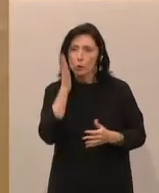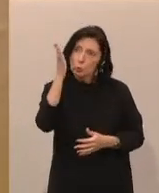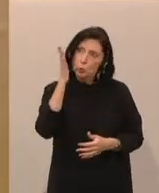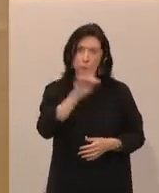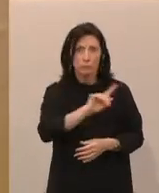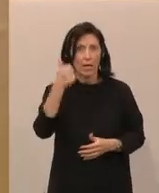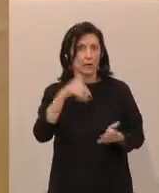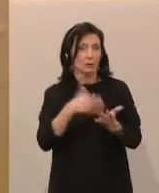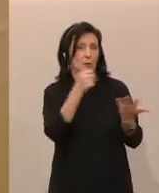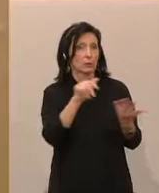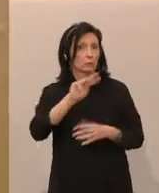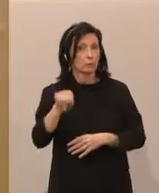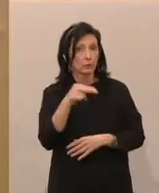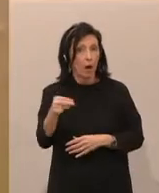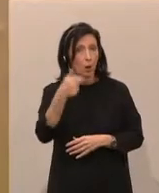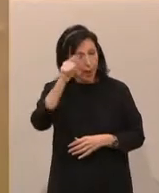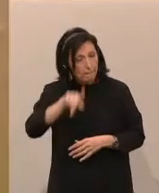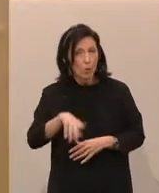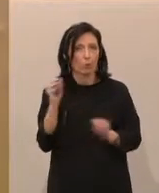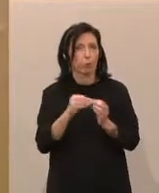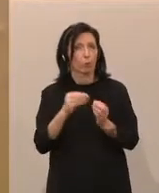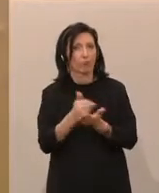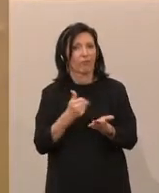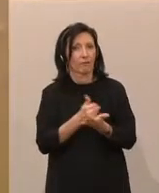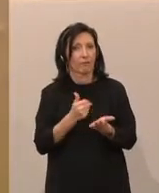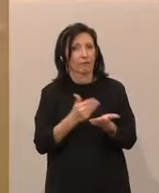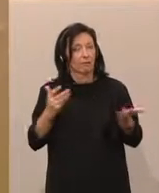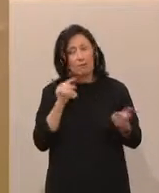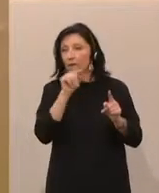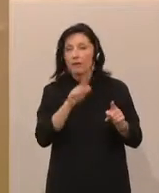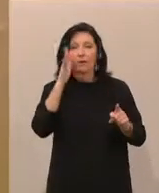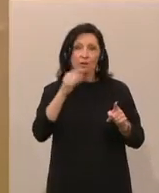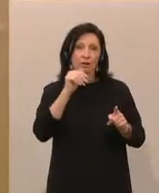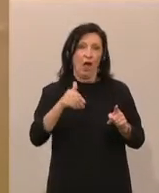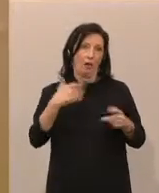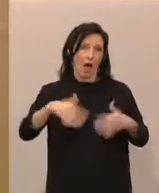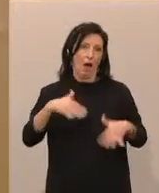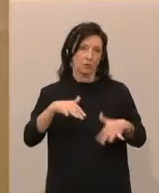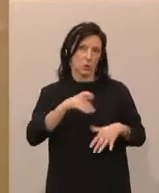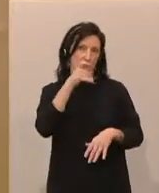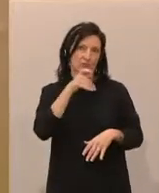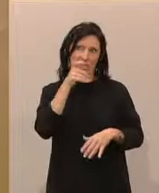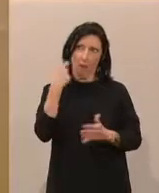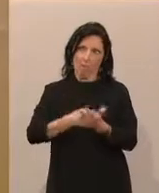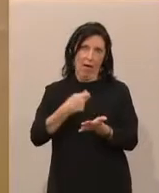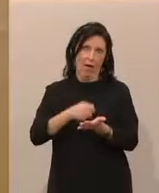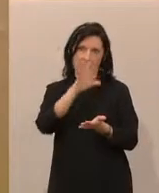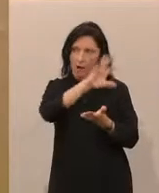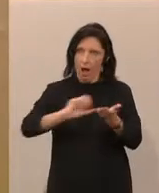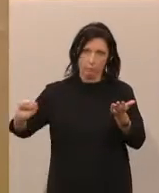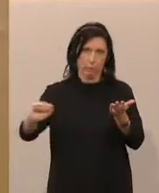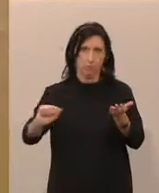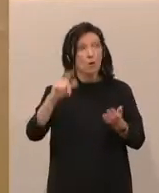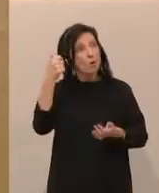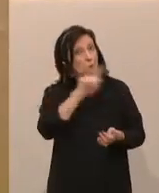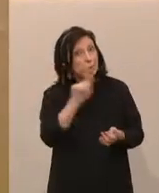bis 1600 euro monatsbrutto verdienst keine arbeitslosenversicherungsbeiträge gezeugt werden und bis 1900